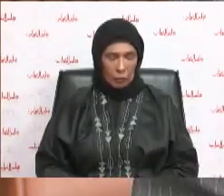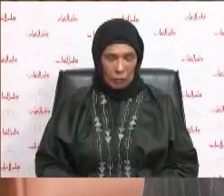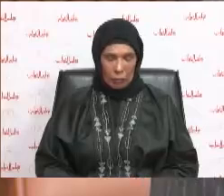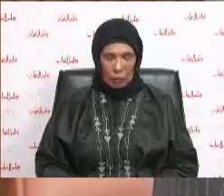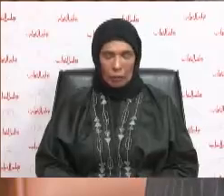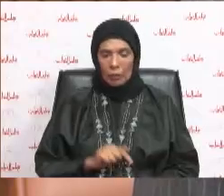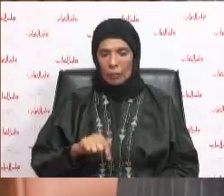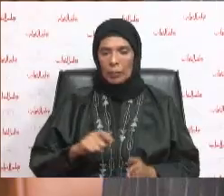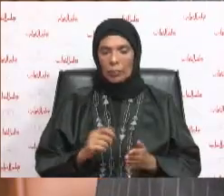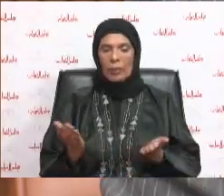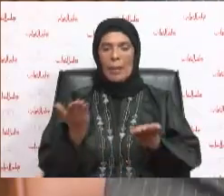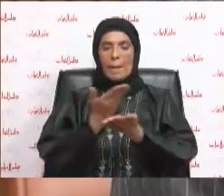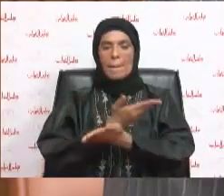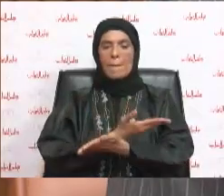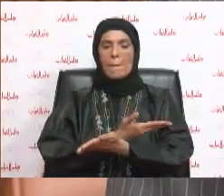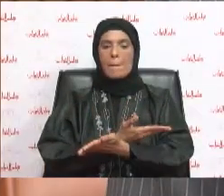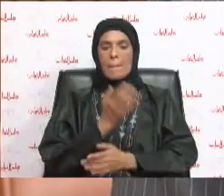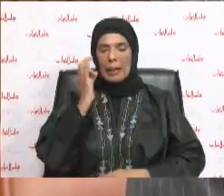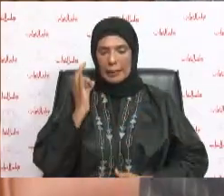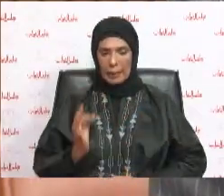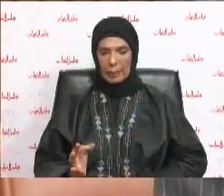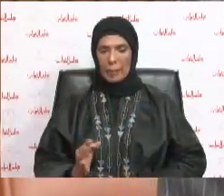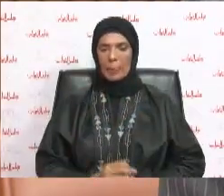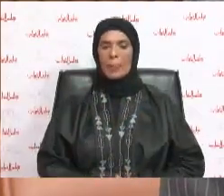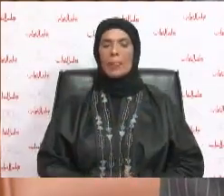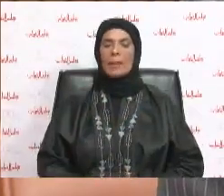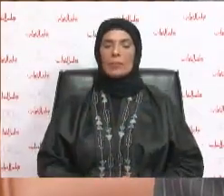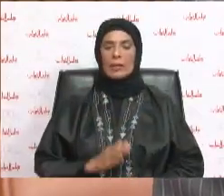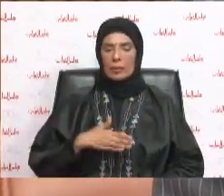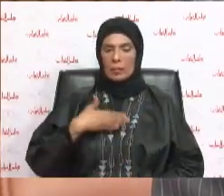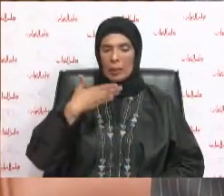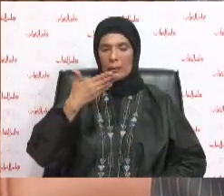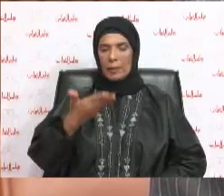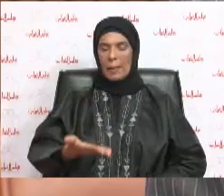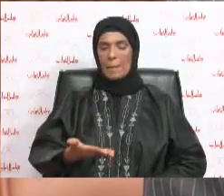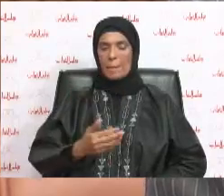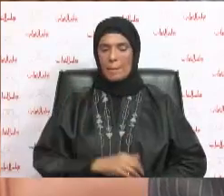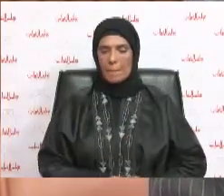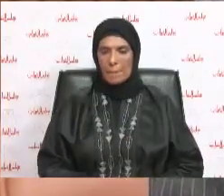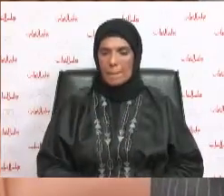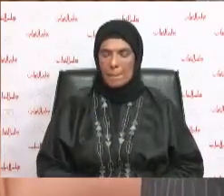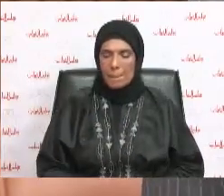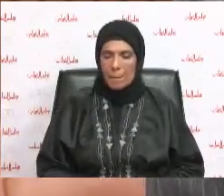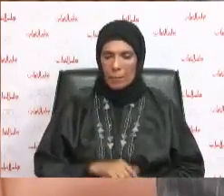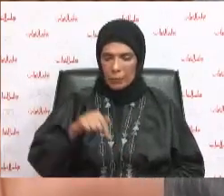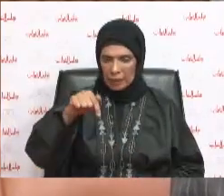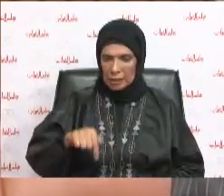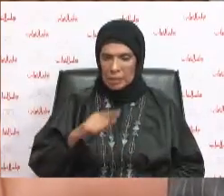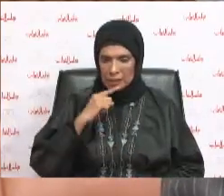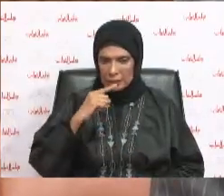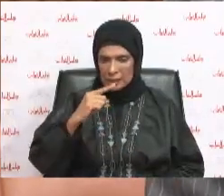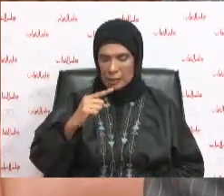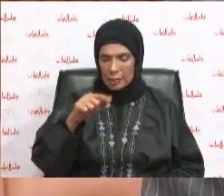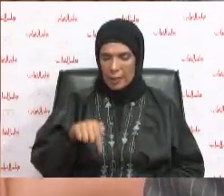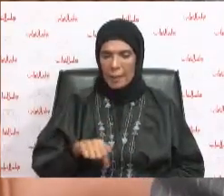إحنا نشجعها ونؤكد عليها، فنتمنى أن في هذا الدور أو أدوار